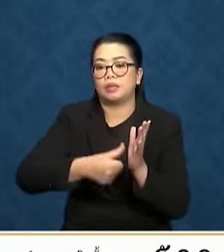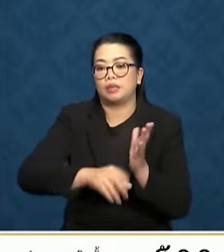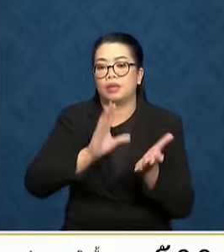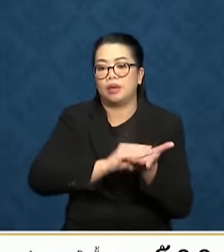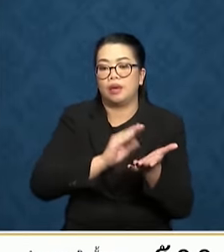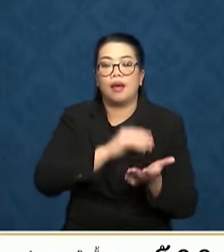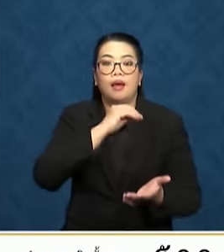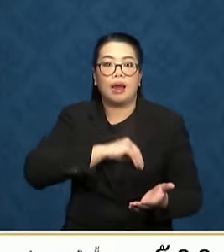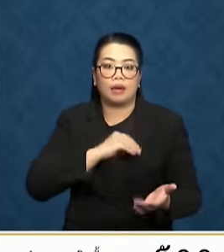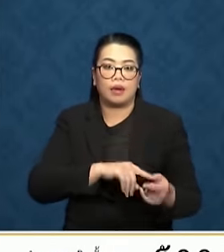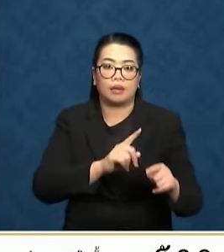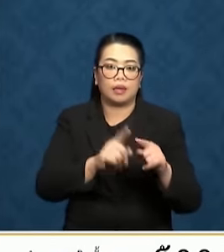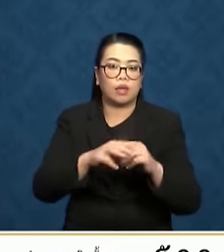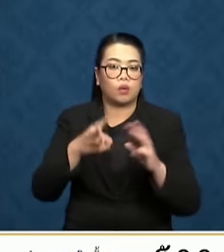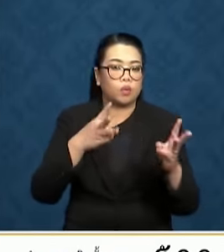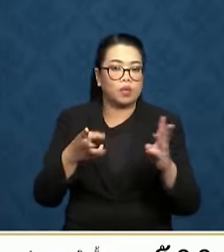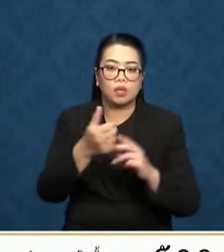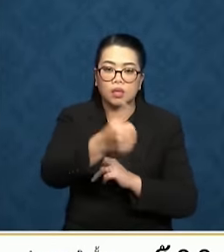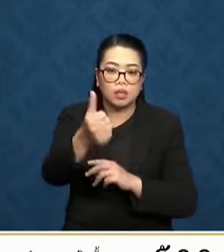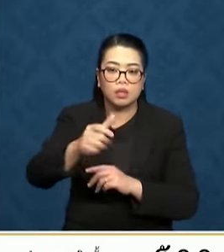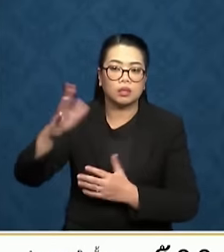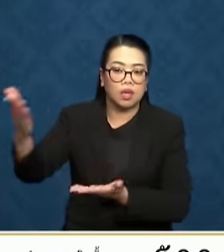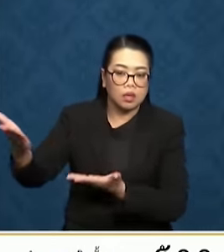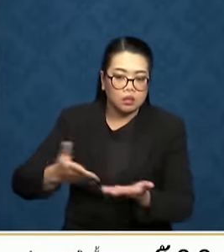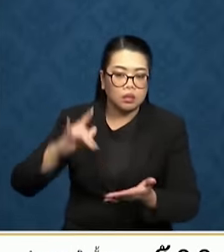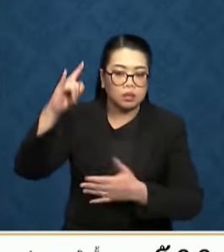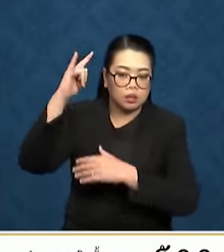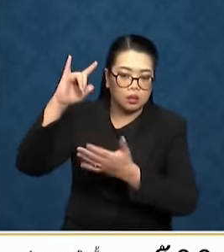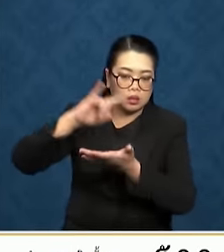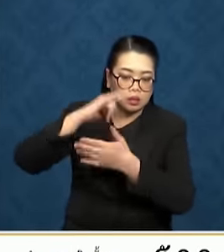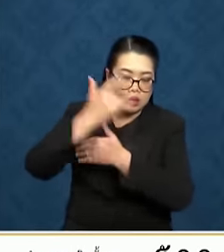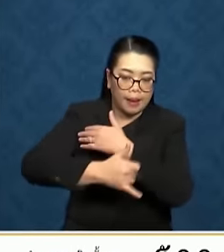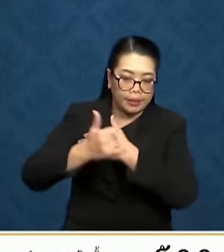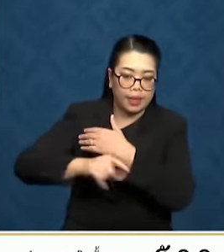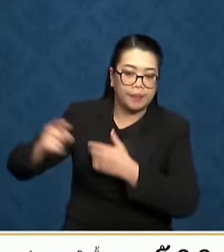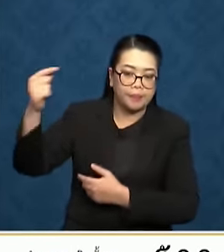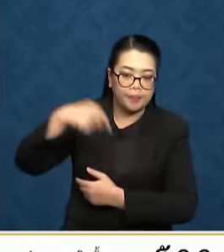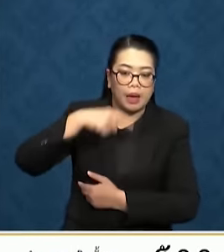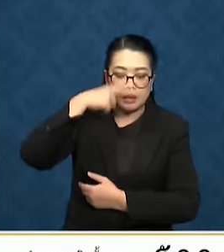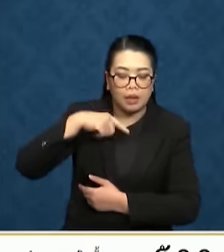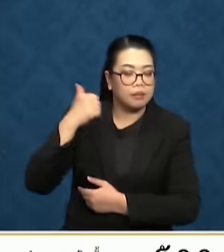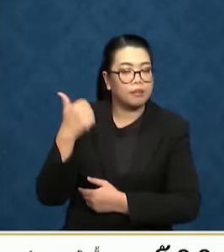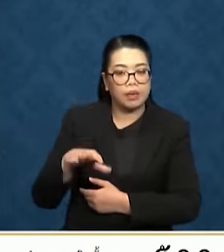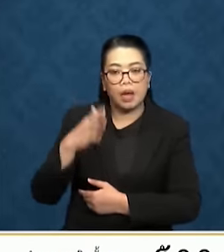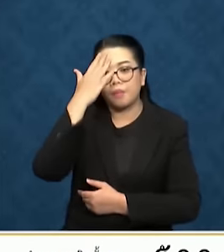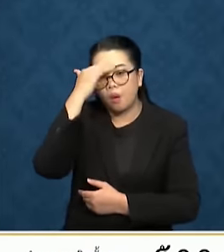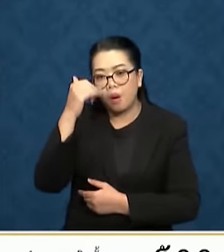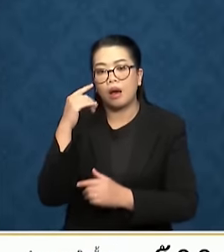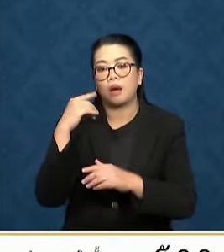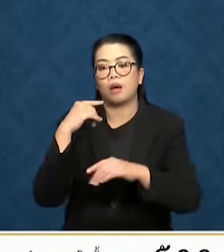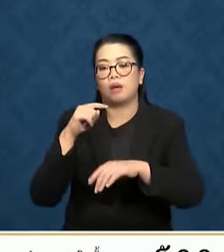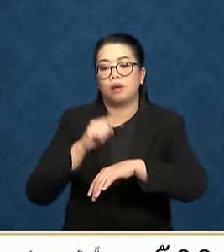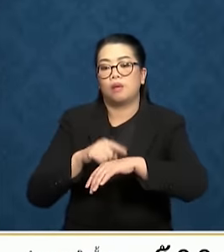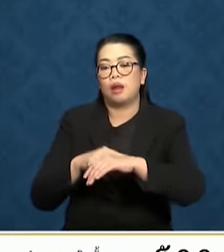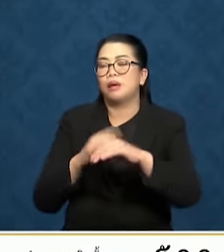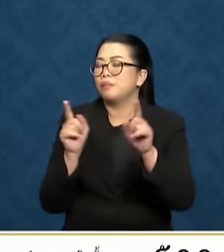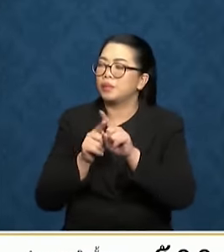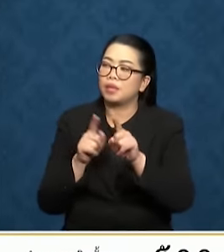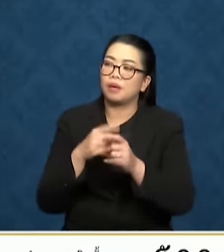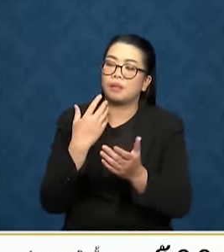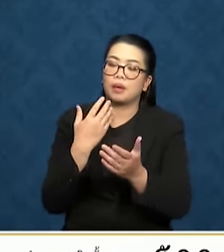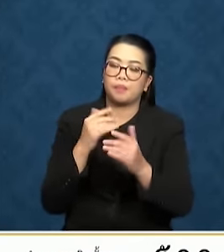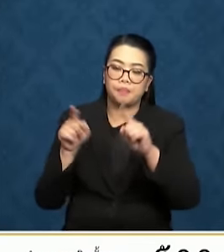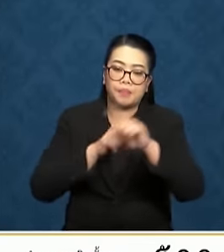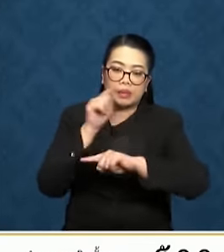เป็นแผนรายได้ประเทศที่ผมทำเป็นตุ๊กตาให้ท่านดูก็คิดว่าน่าจะมีโอกาสได้พูดคุยแลกเปลี่ยนกันอีกหลายครั้งแต่ว่าอยากจะได้ยินการชี้